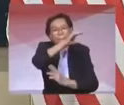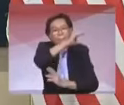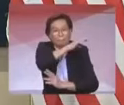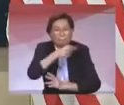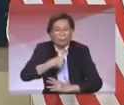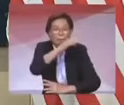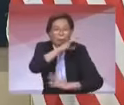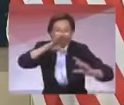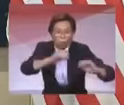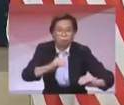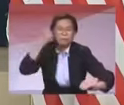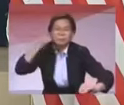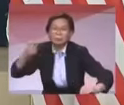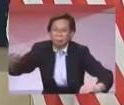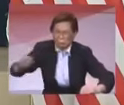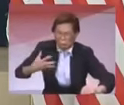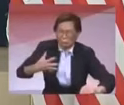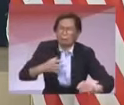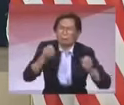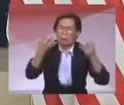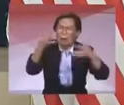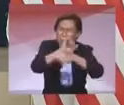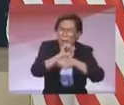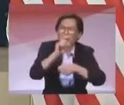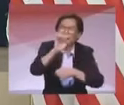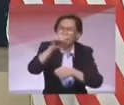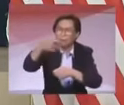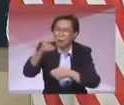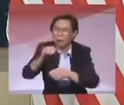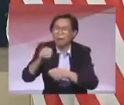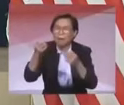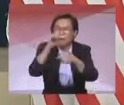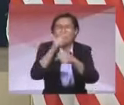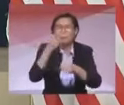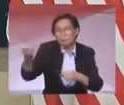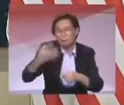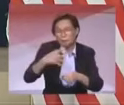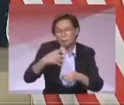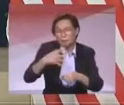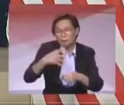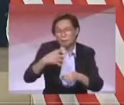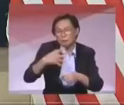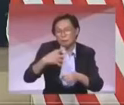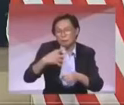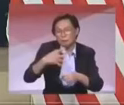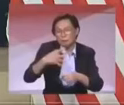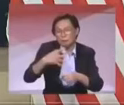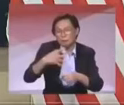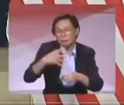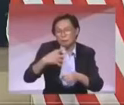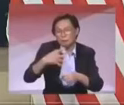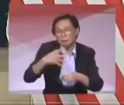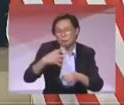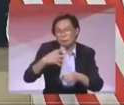SPR memaklumkan ramai petugas pilihan raya menyatakan rasa bimbang. The SPR secretary informed